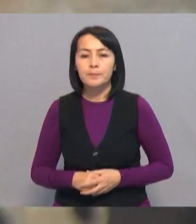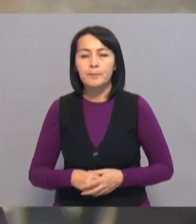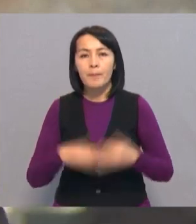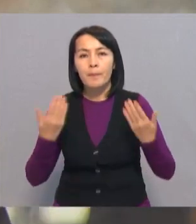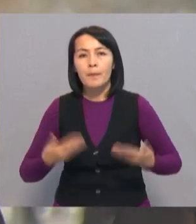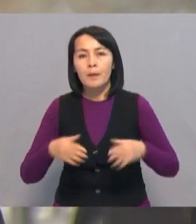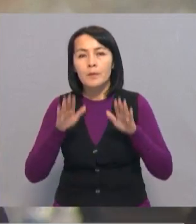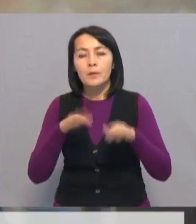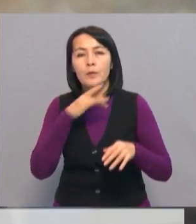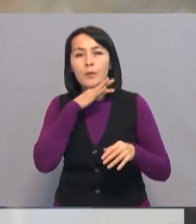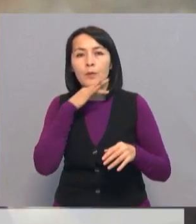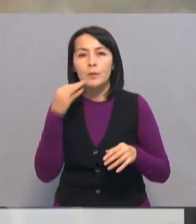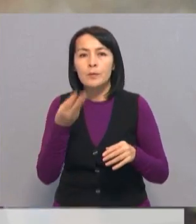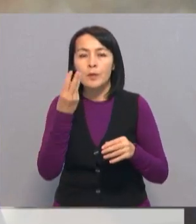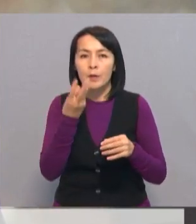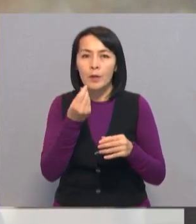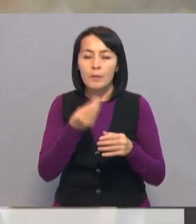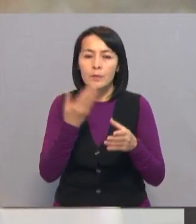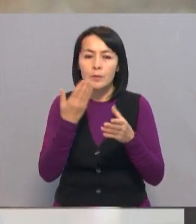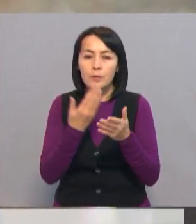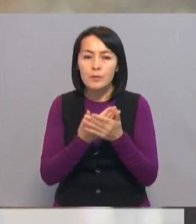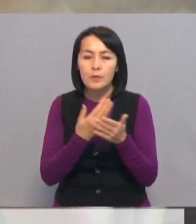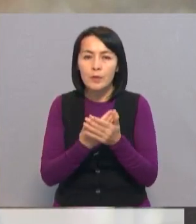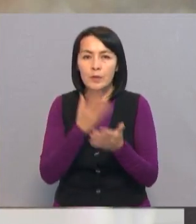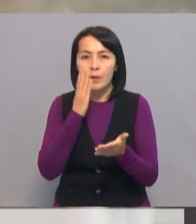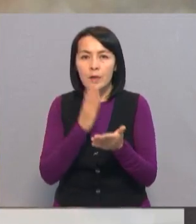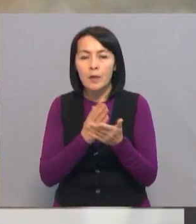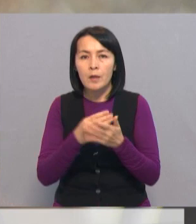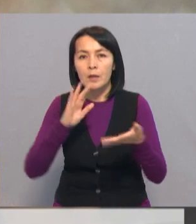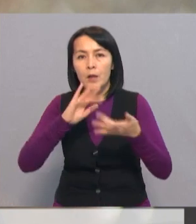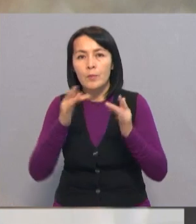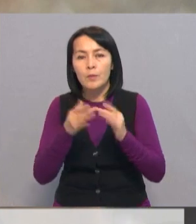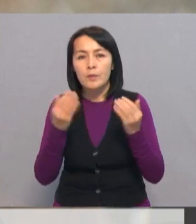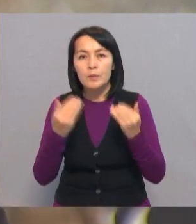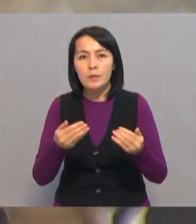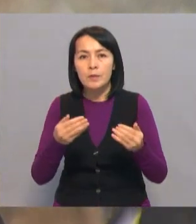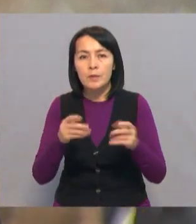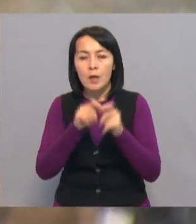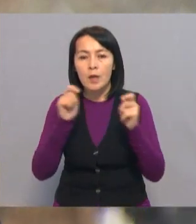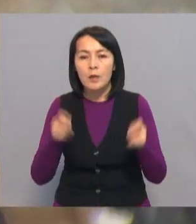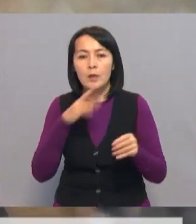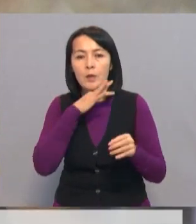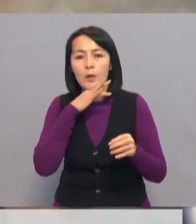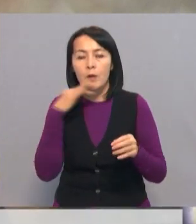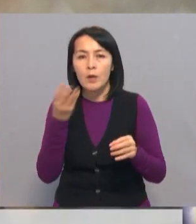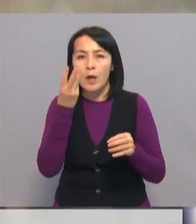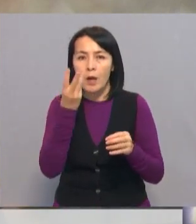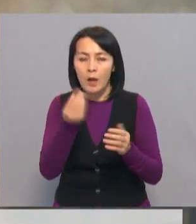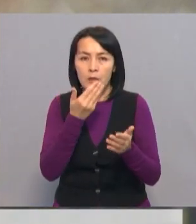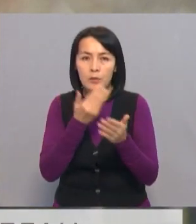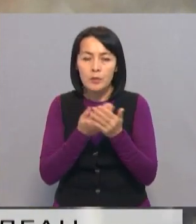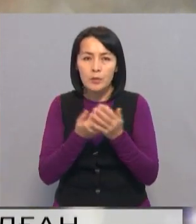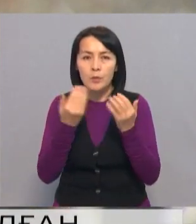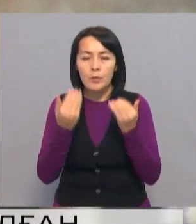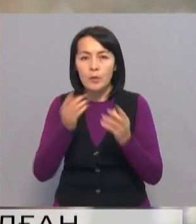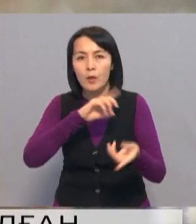Коомдук орундарда көпчүлүктүн кайрымдылыкка каржы сурайтындар бар. Әлеуметтик желеде де паракша ашып, көпчүлүктөн каржы сурайт.